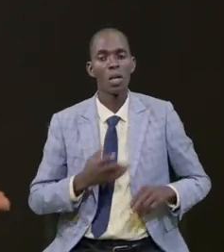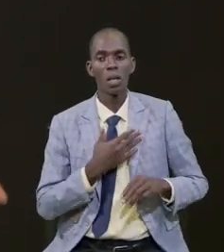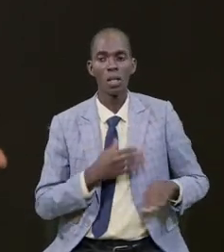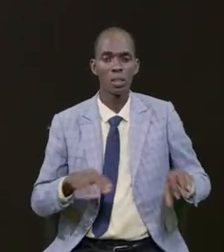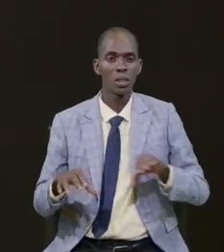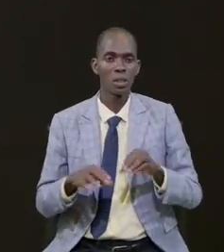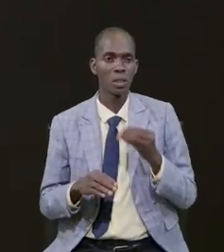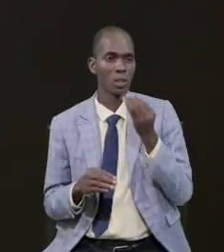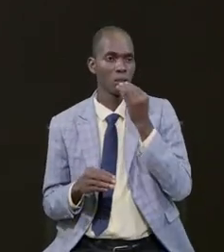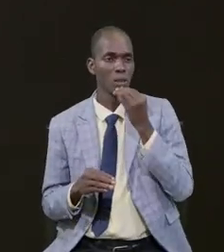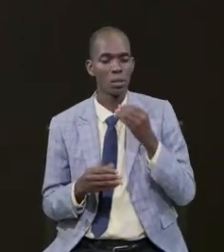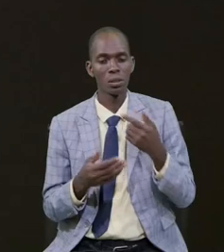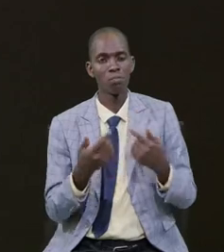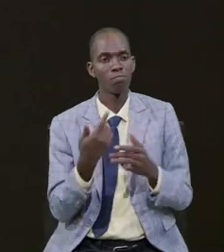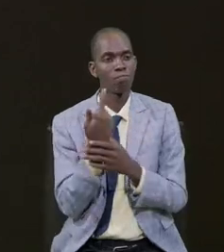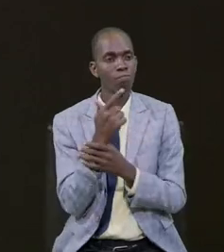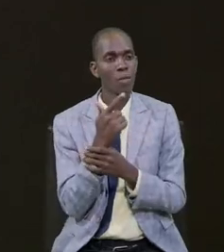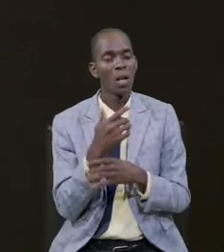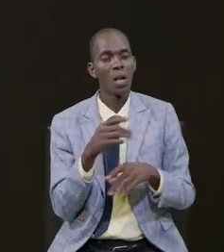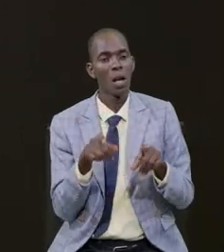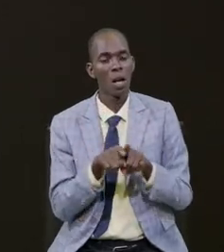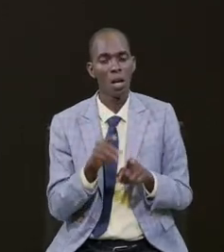de l'herbe comme les bœufs.